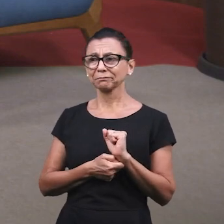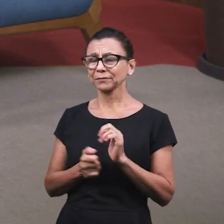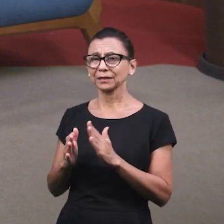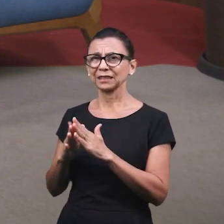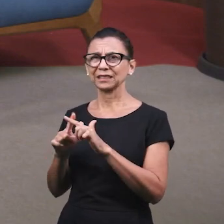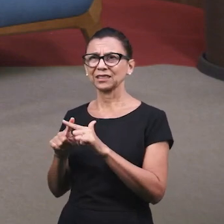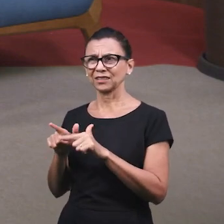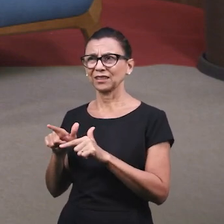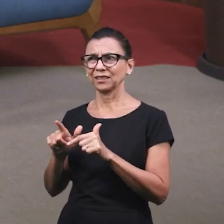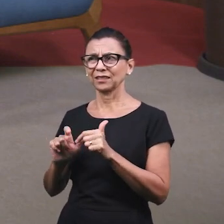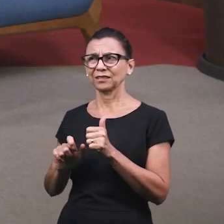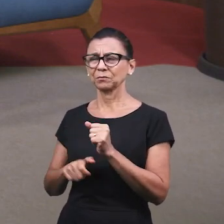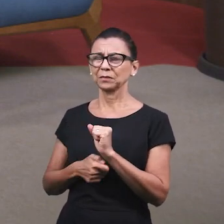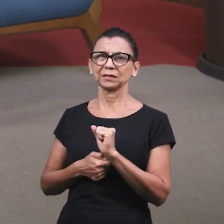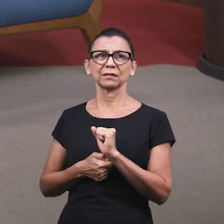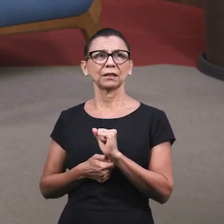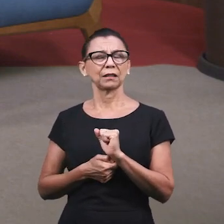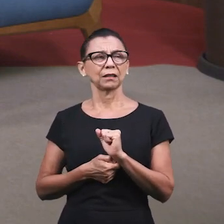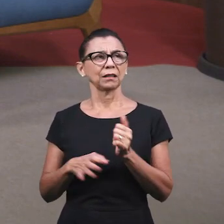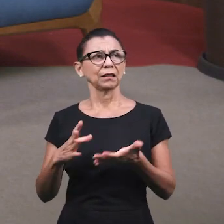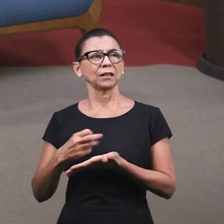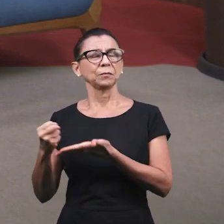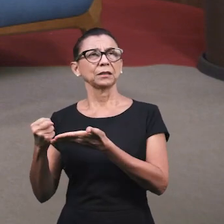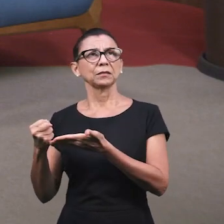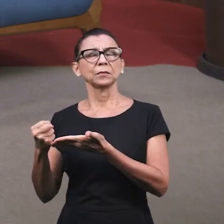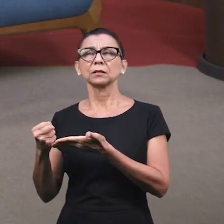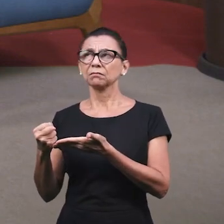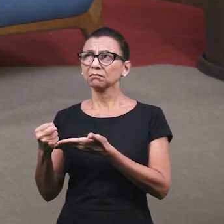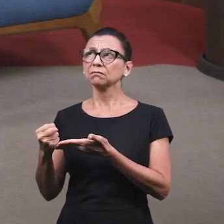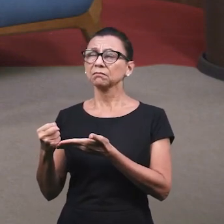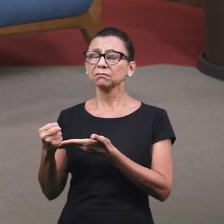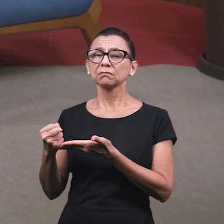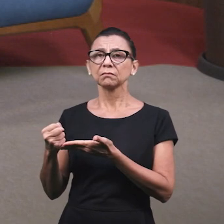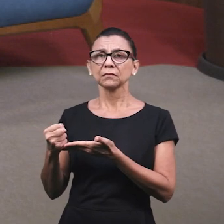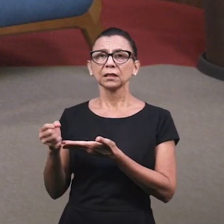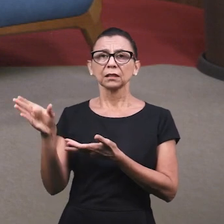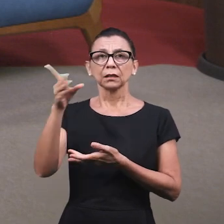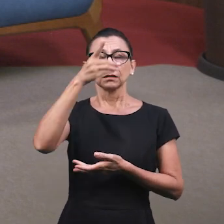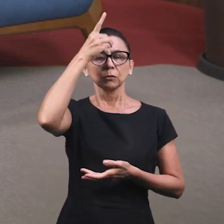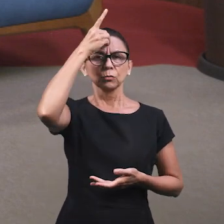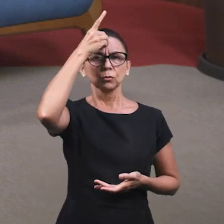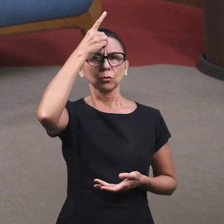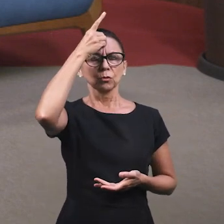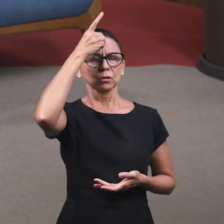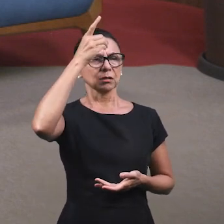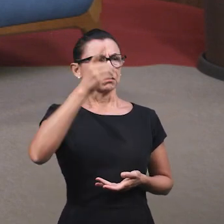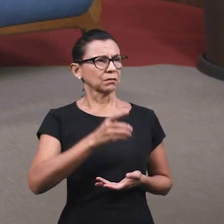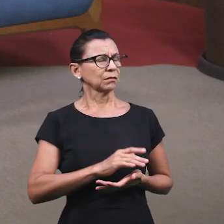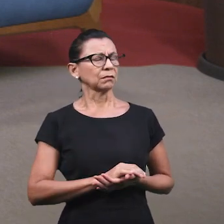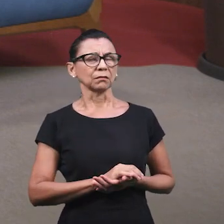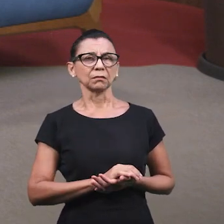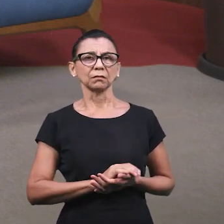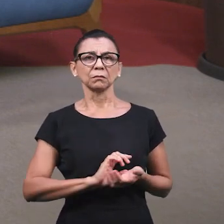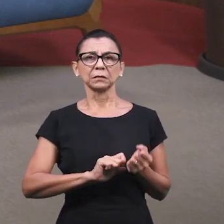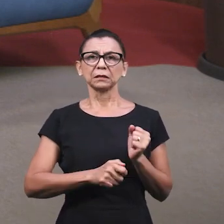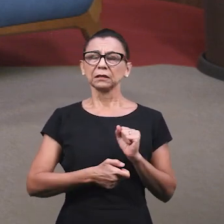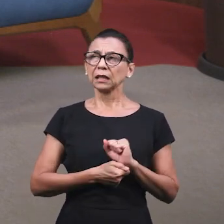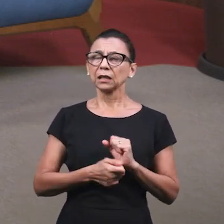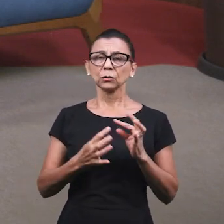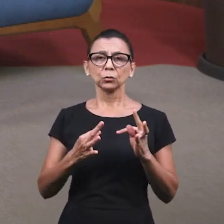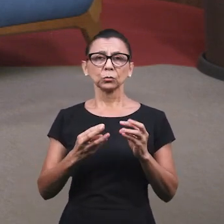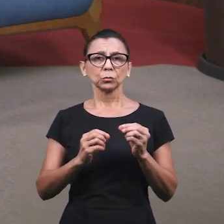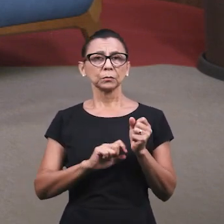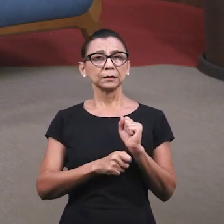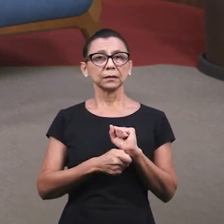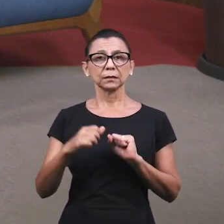oui. L'Église est un mystère, oui, est un mystère. L'enlèvement est un mystère, oui. Les dons spirituels sont